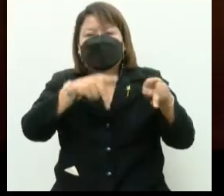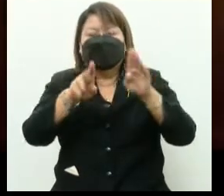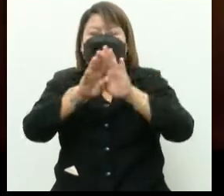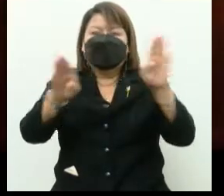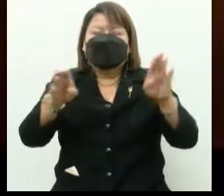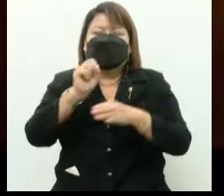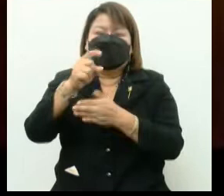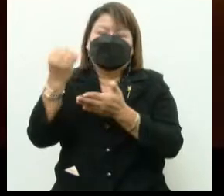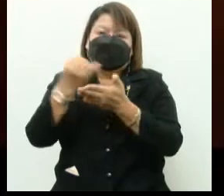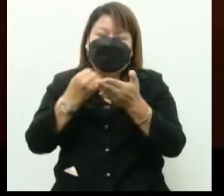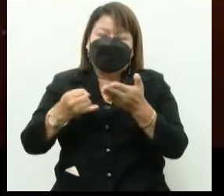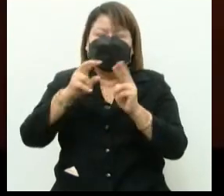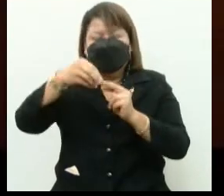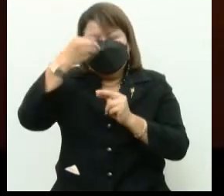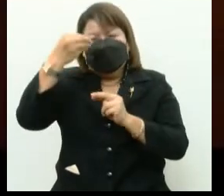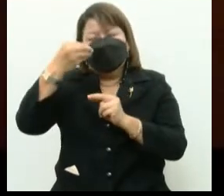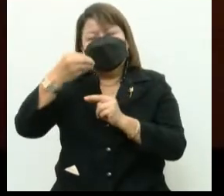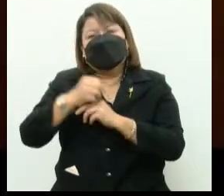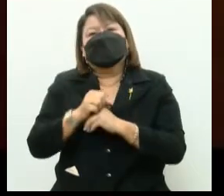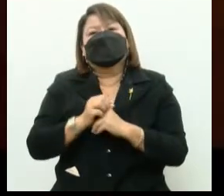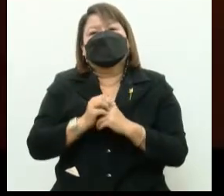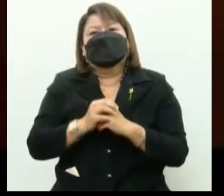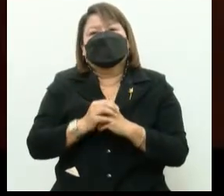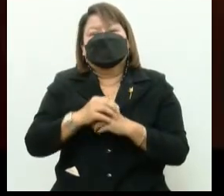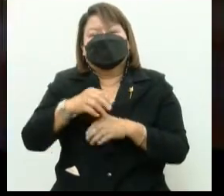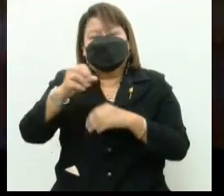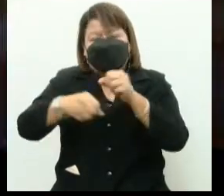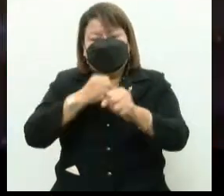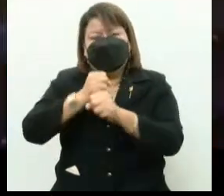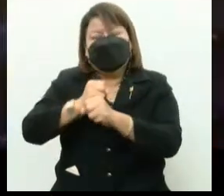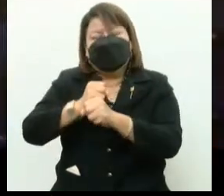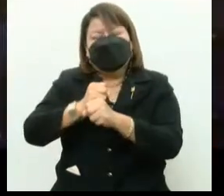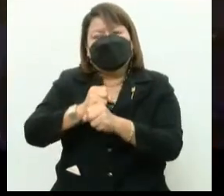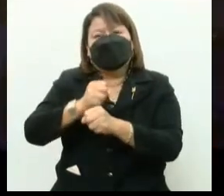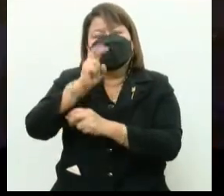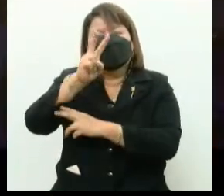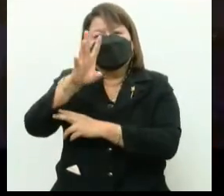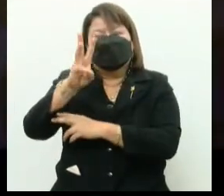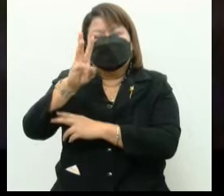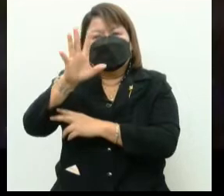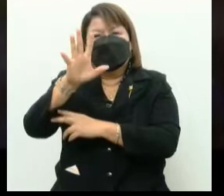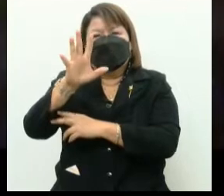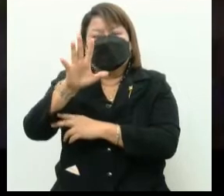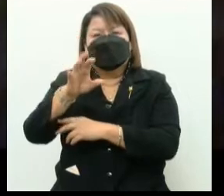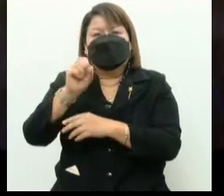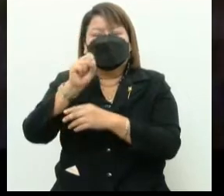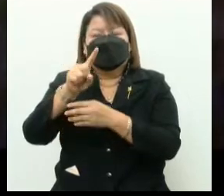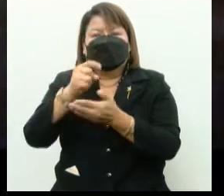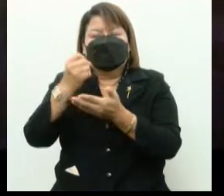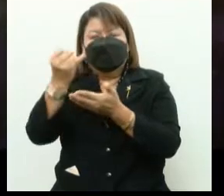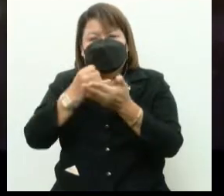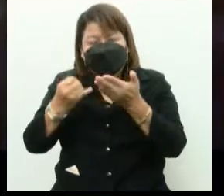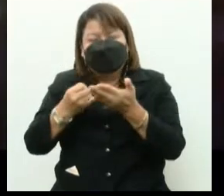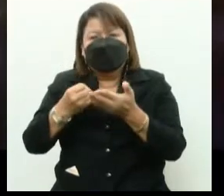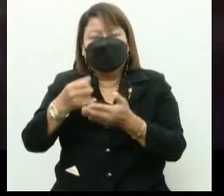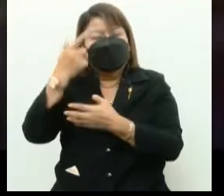หัตถกรรมนักเรียนสปป.นส.2ประจำปี2565ศาสตร์ศิลป์ภูมิปัญญาล้ำค่าน